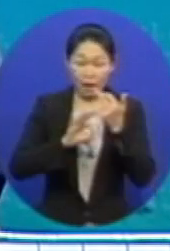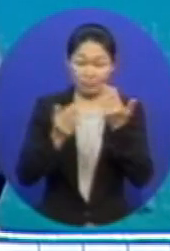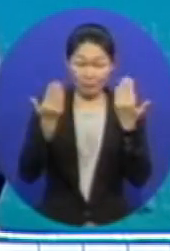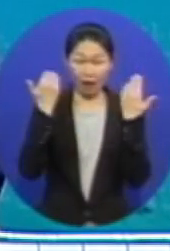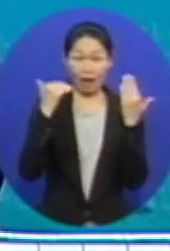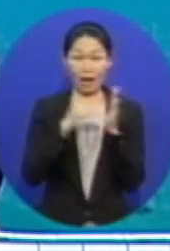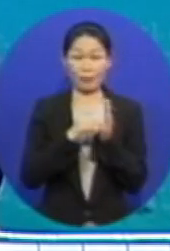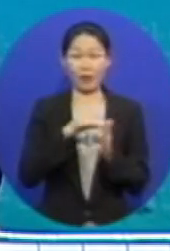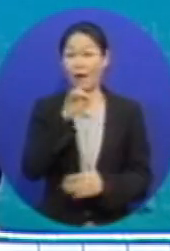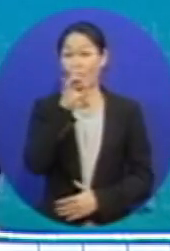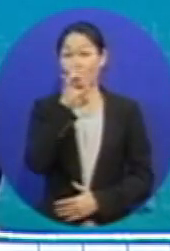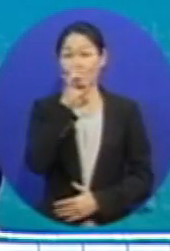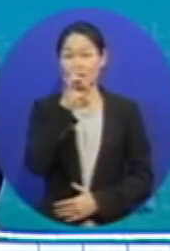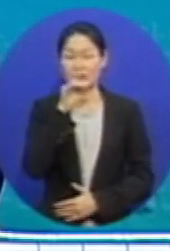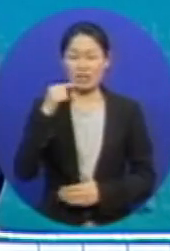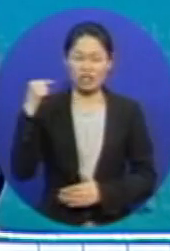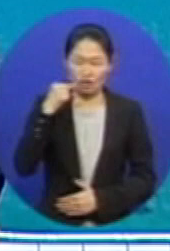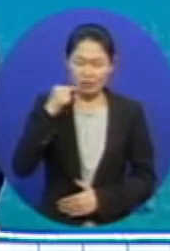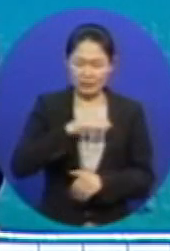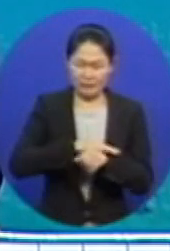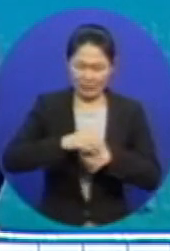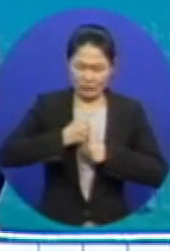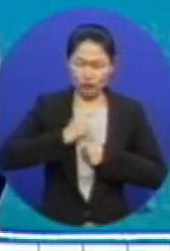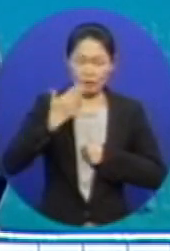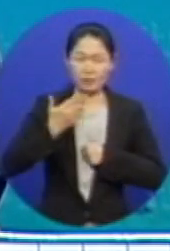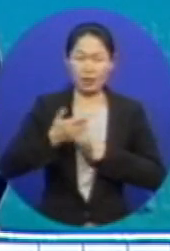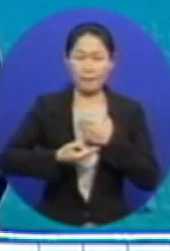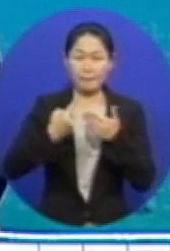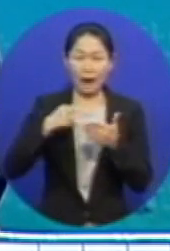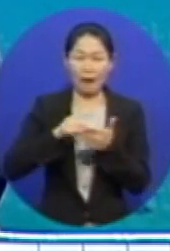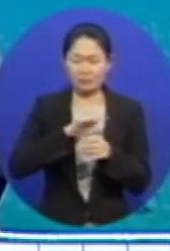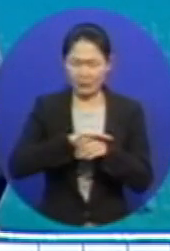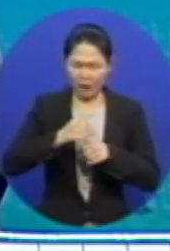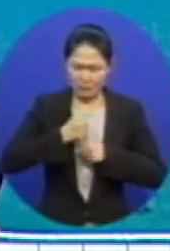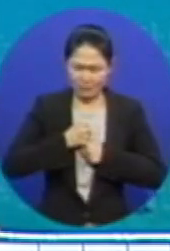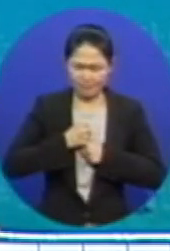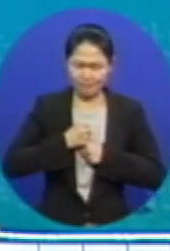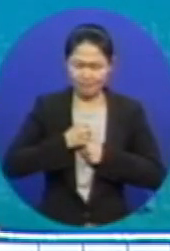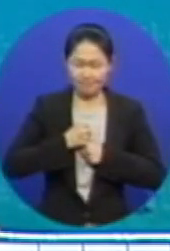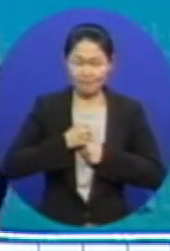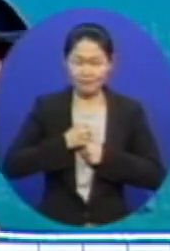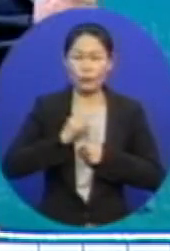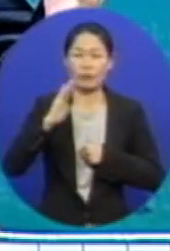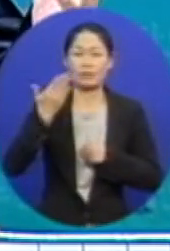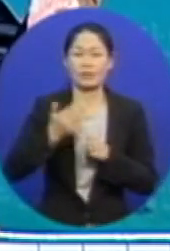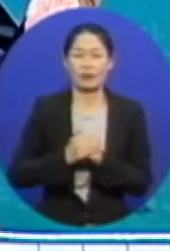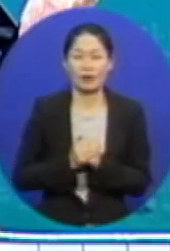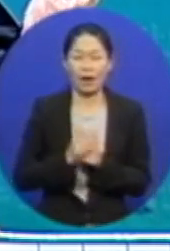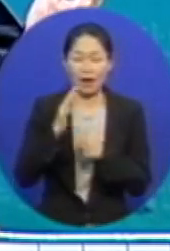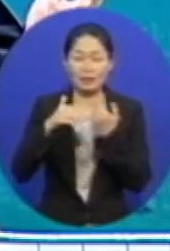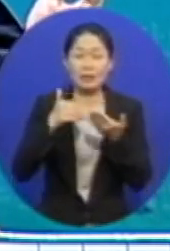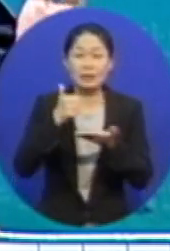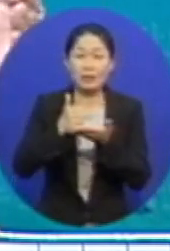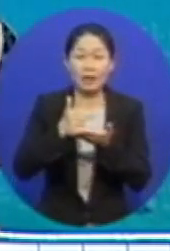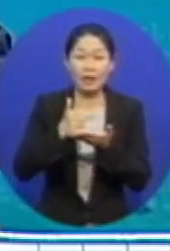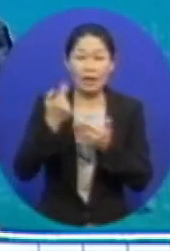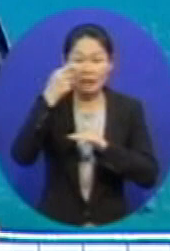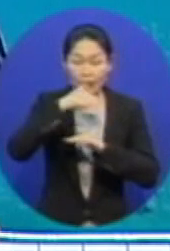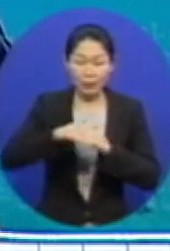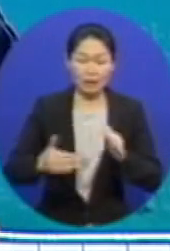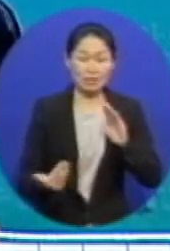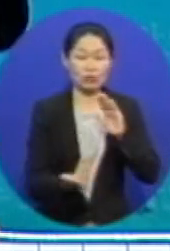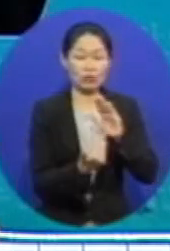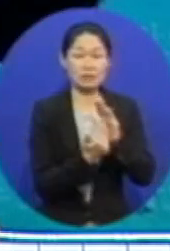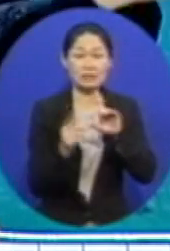안되요 철저하게 지키세요 마음 단속 잘 하세요 하나님의 계획이 이루어지는 삶을